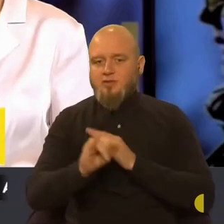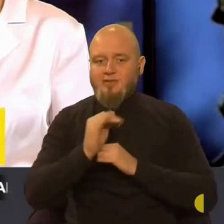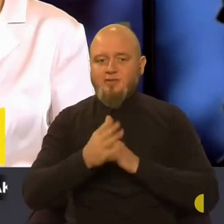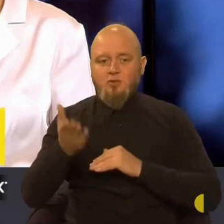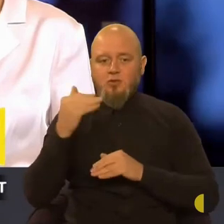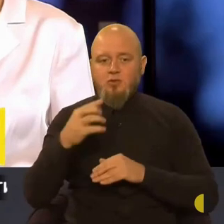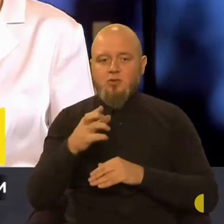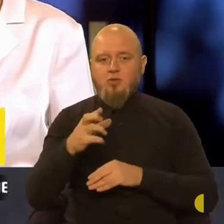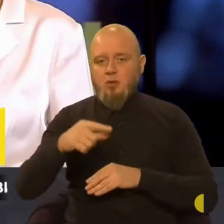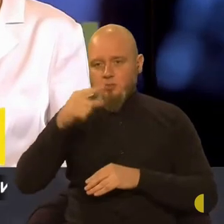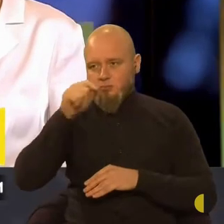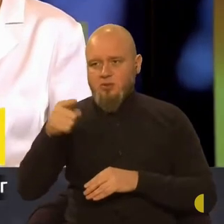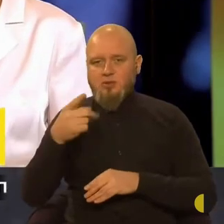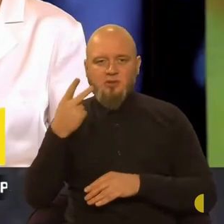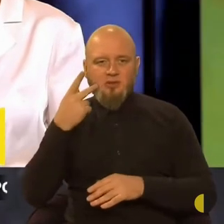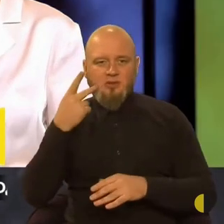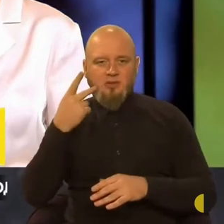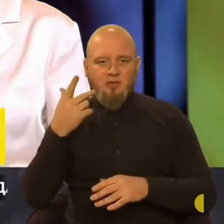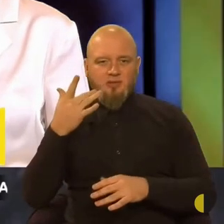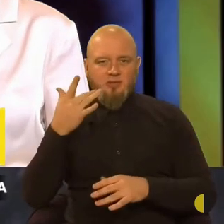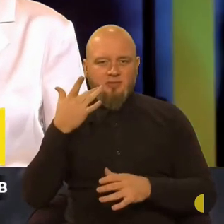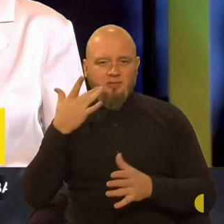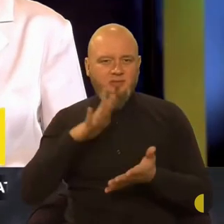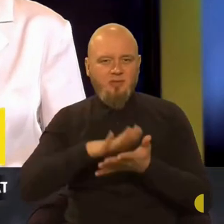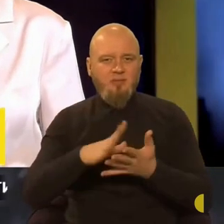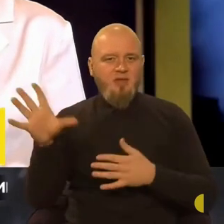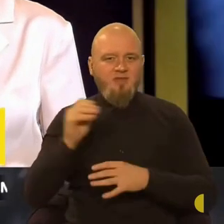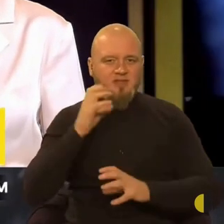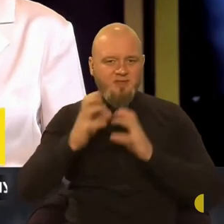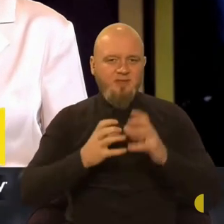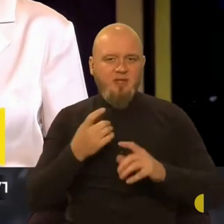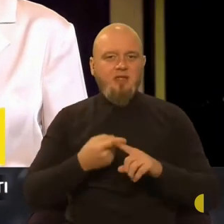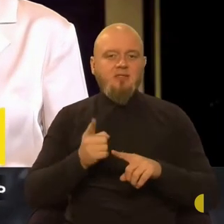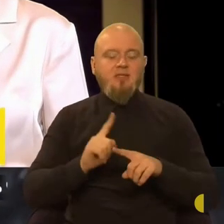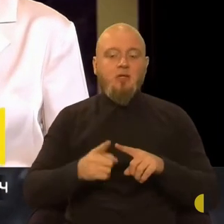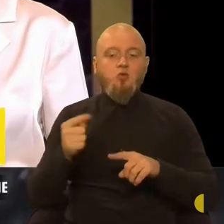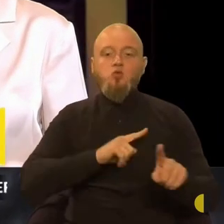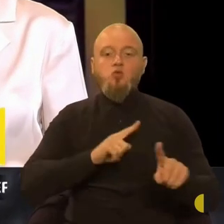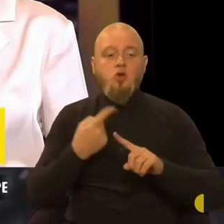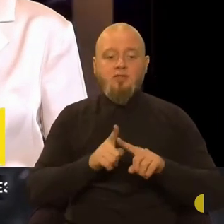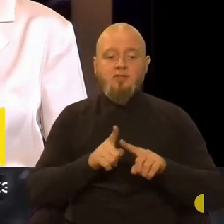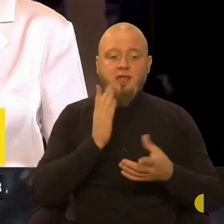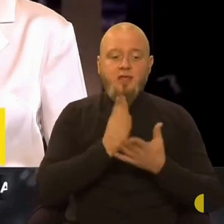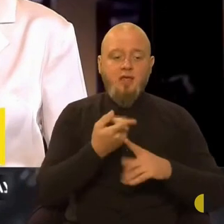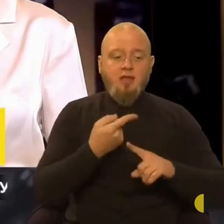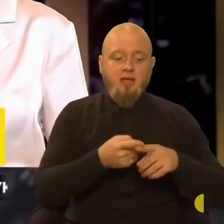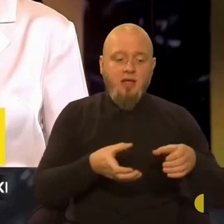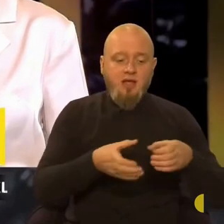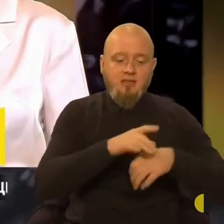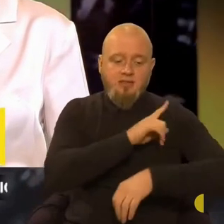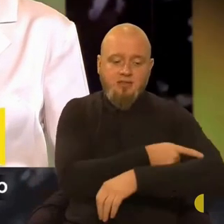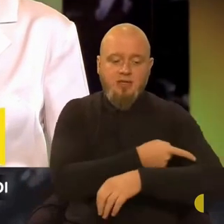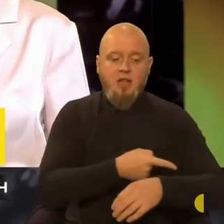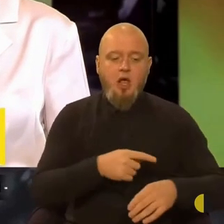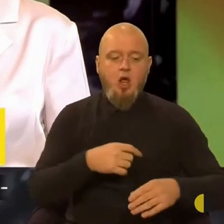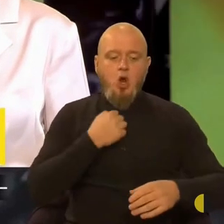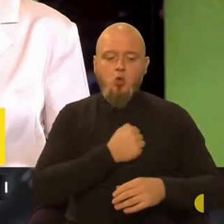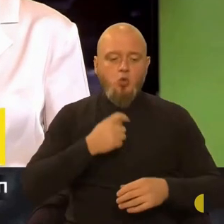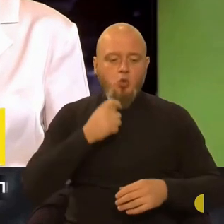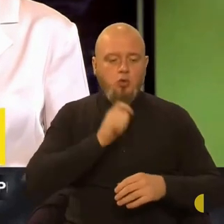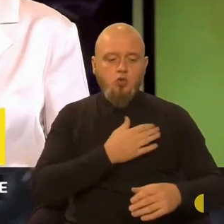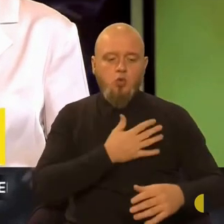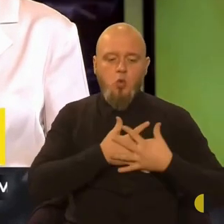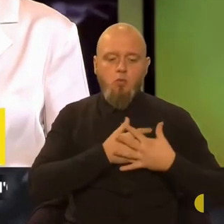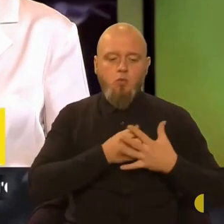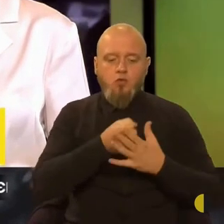тоді бункерний дід зганьбився на весь світ, тому що це є та сила, це є та лють української любові